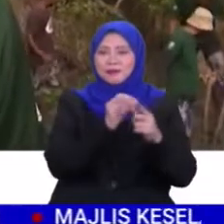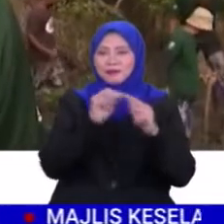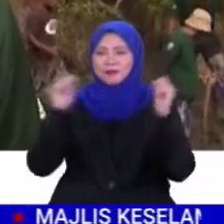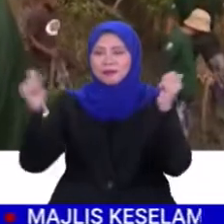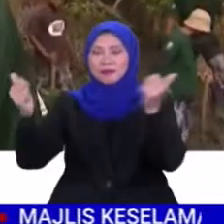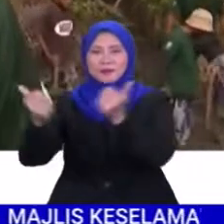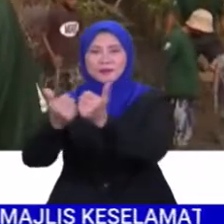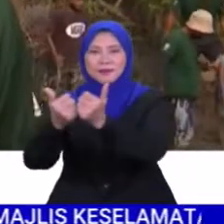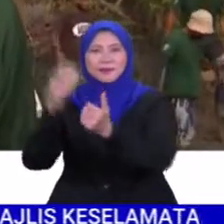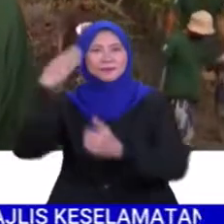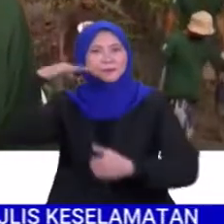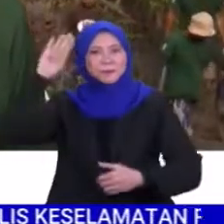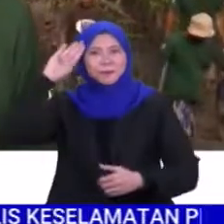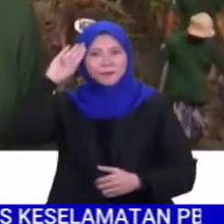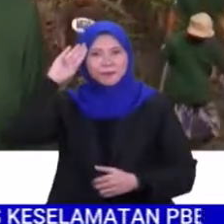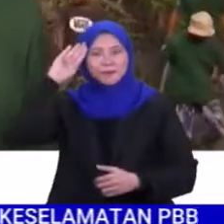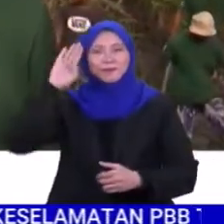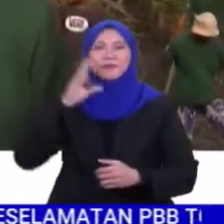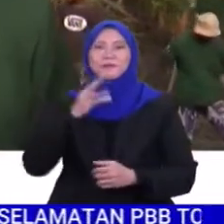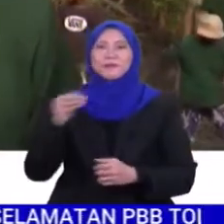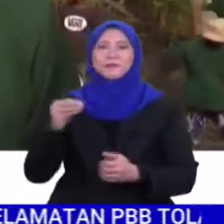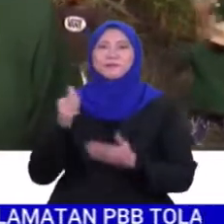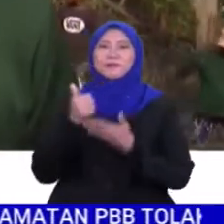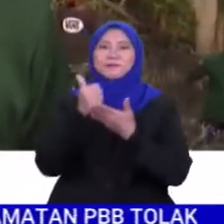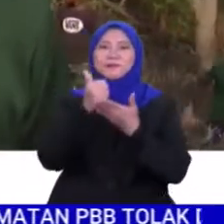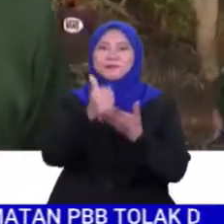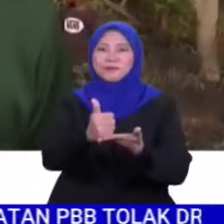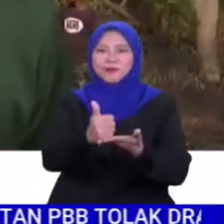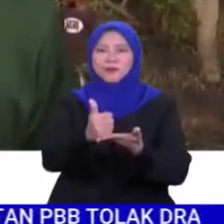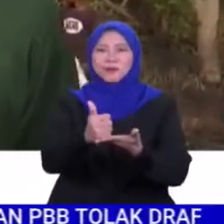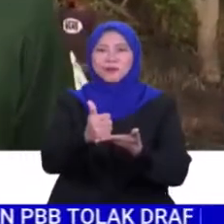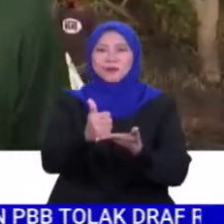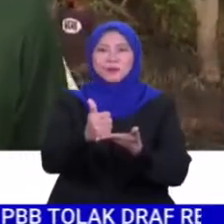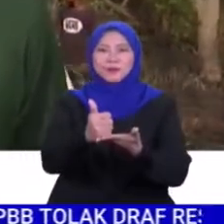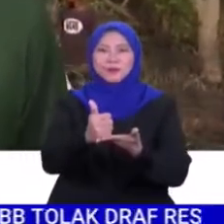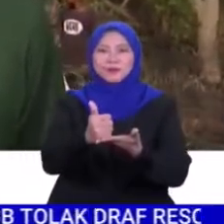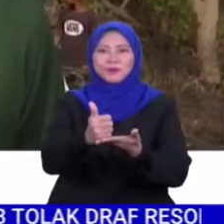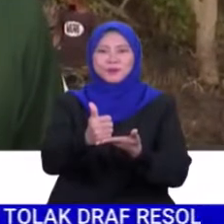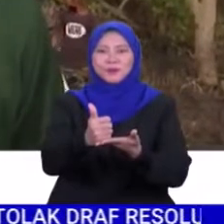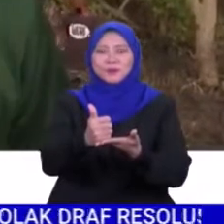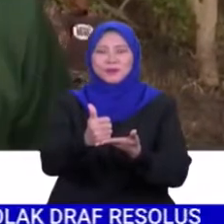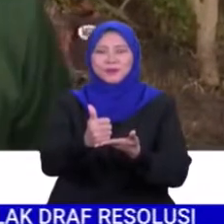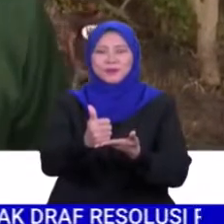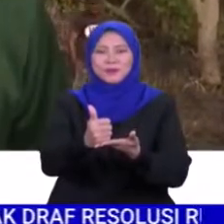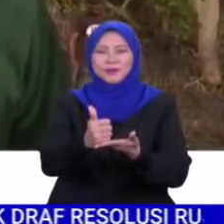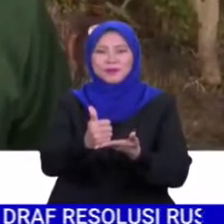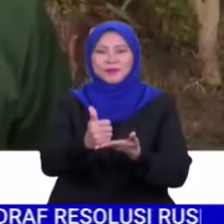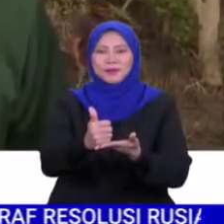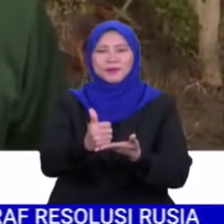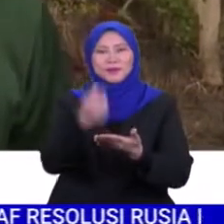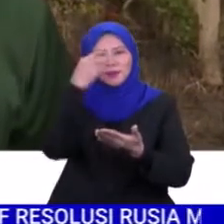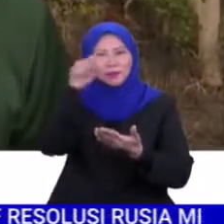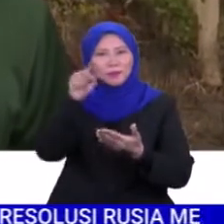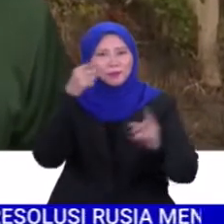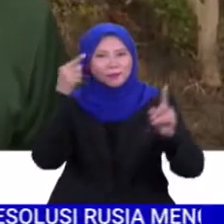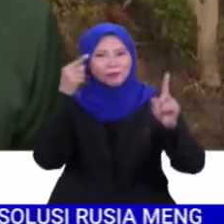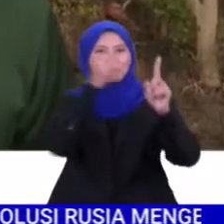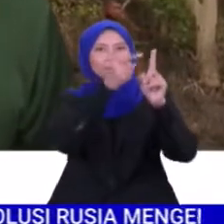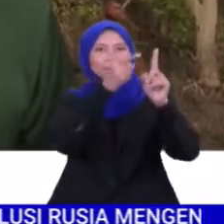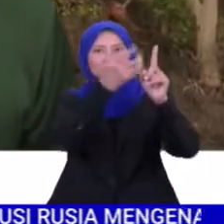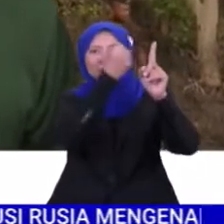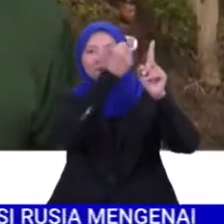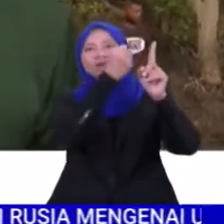ziha dinilai Please untuk sambil sambil untuk membantu kepada Rina jabatan jawatan untuk mencapai matlamat